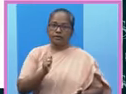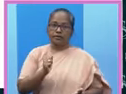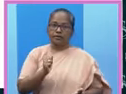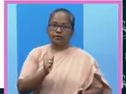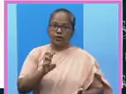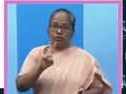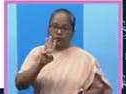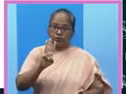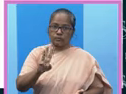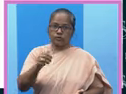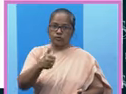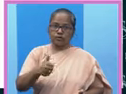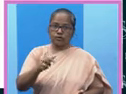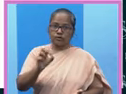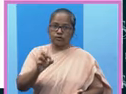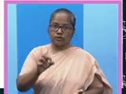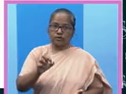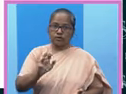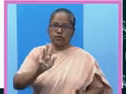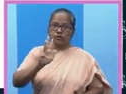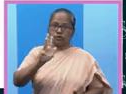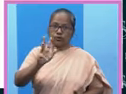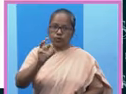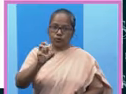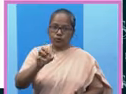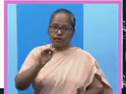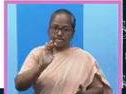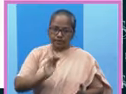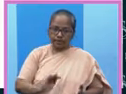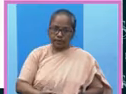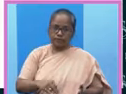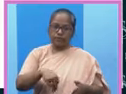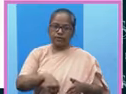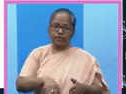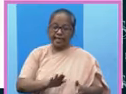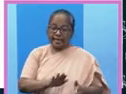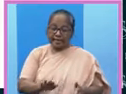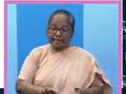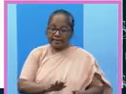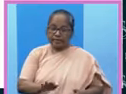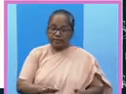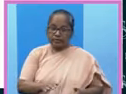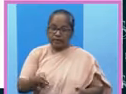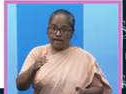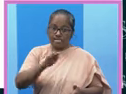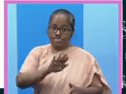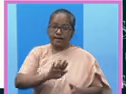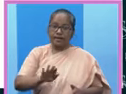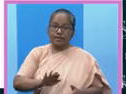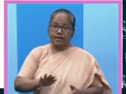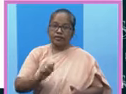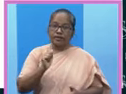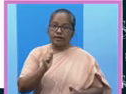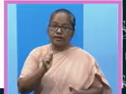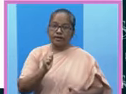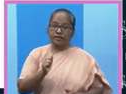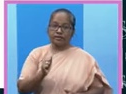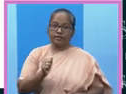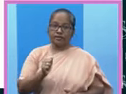என்ன, 360 டிகிரியில் 90 டிகிரியை மட்டும் கொண்ட இடத்தின், அதை உள்ளடக்கிய இடத்தின் பரப்பளவு தான் நான்